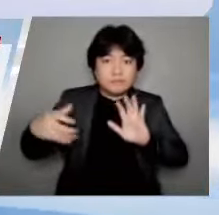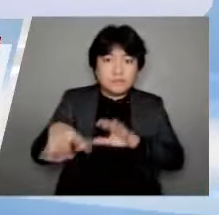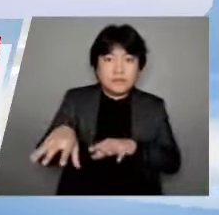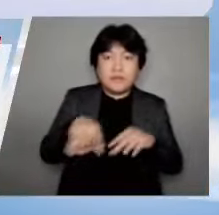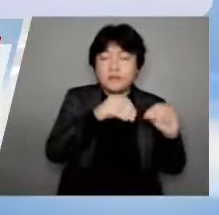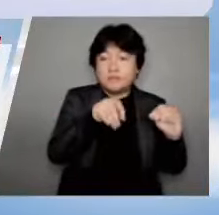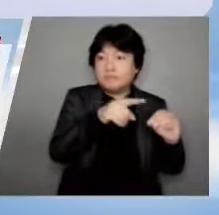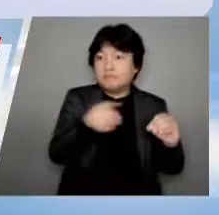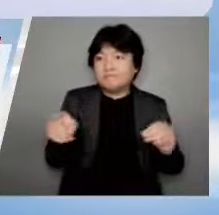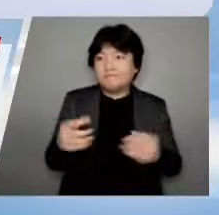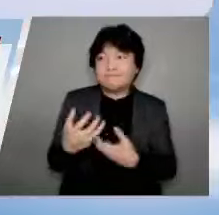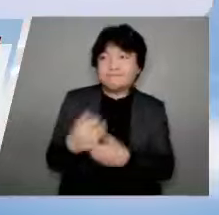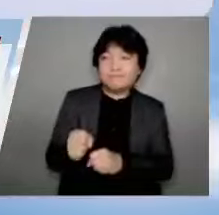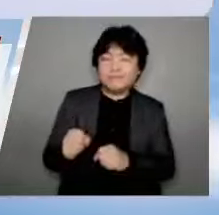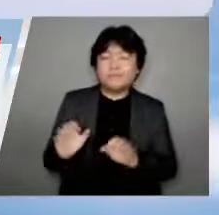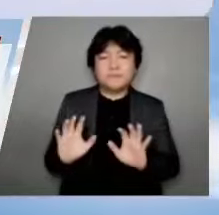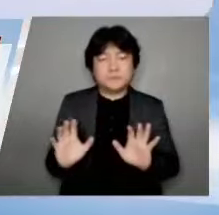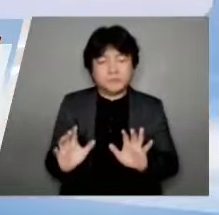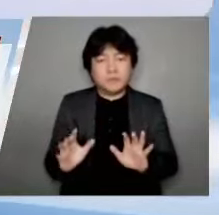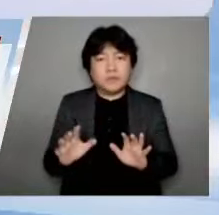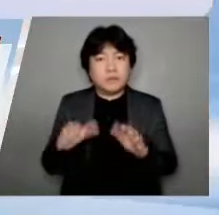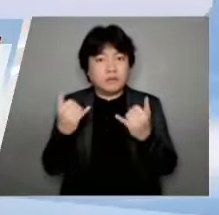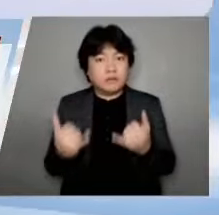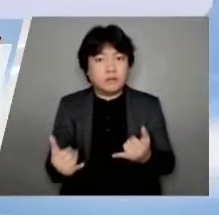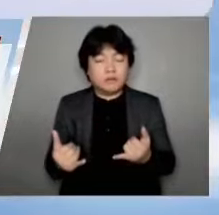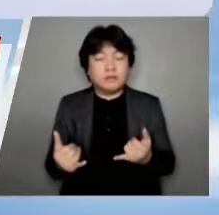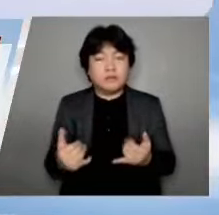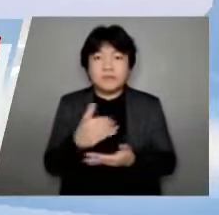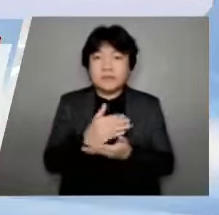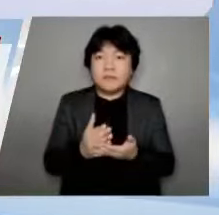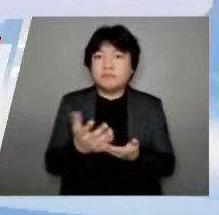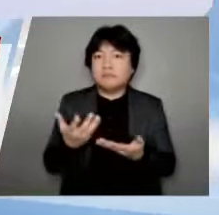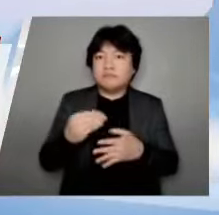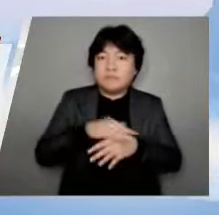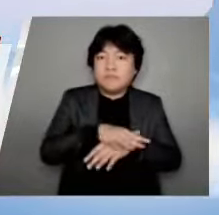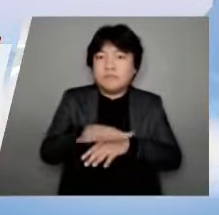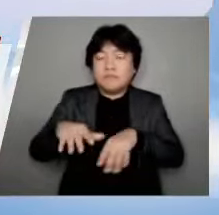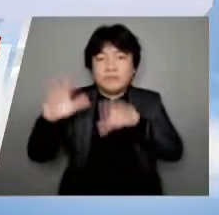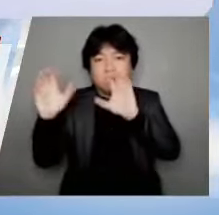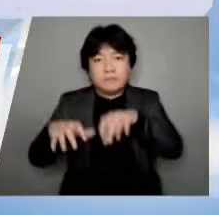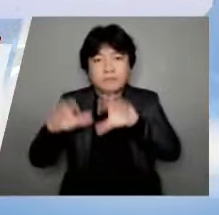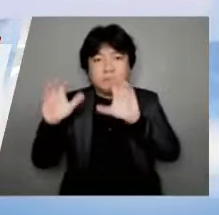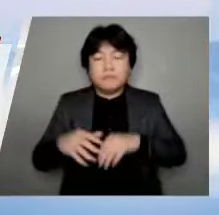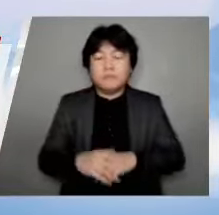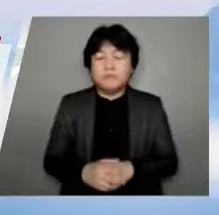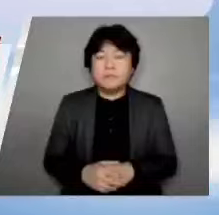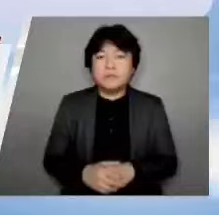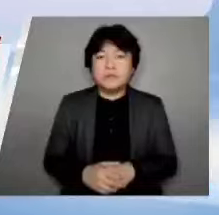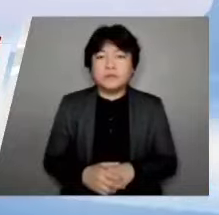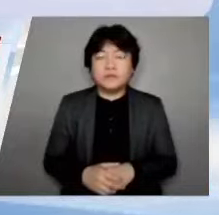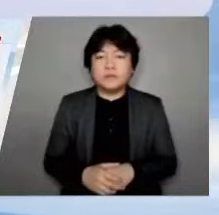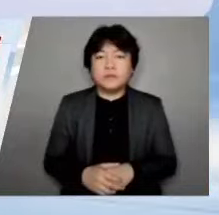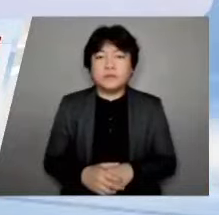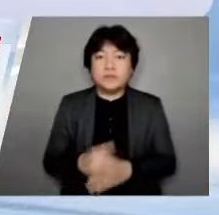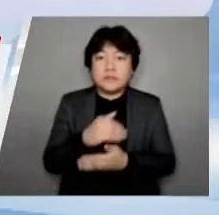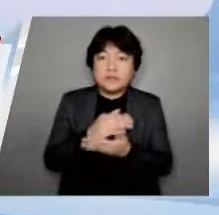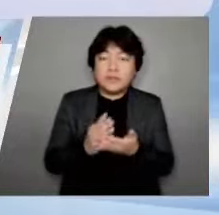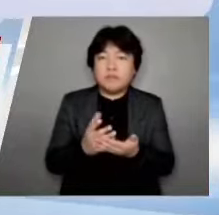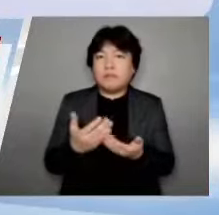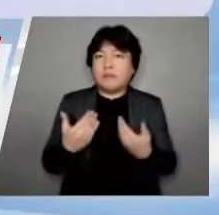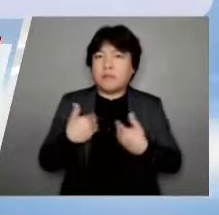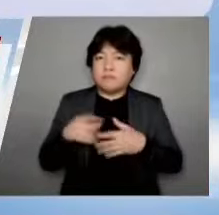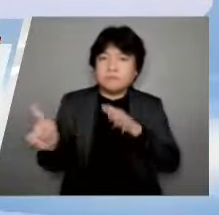dahil ngayon pa lang po natin mararamdaman din yung iba pong mga epekto ng mga pag-ulan. Sabi nga po nila may mga antecedent rainfalls na malalakas.